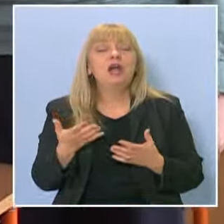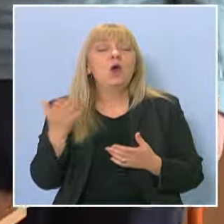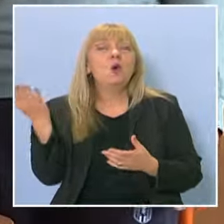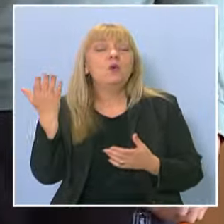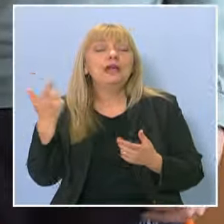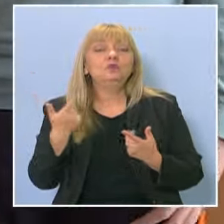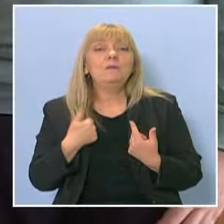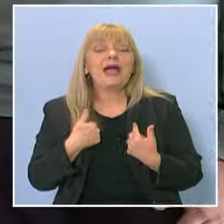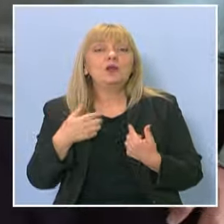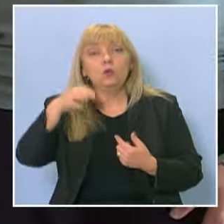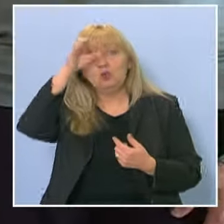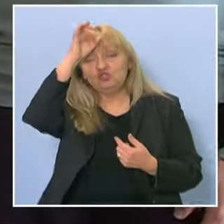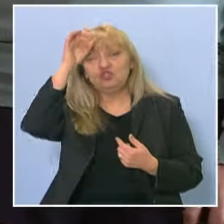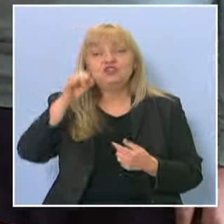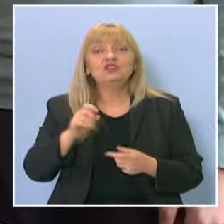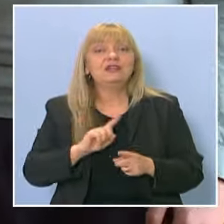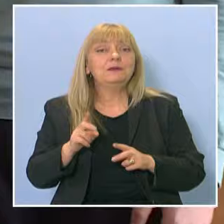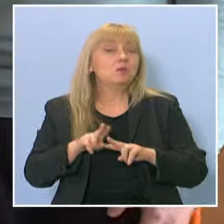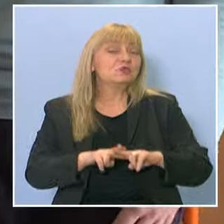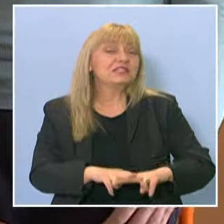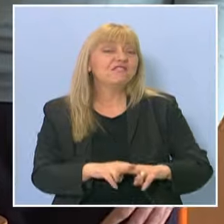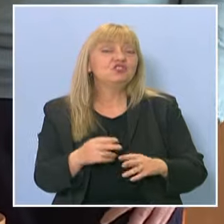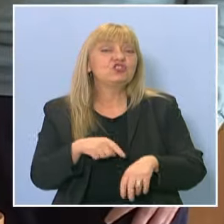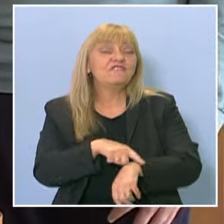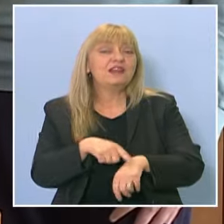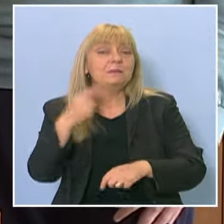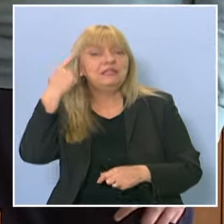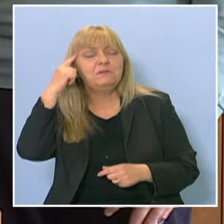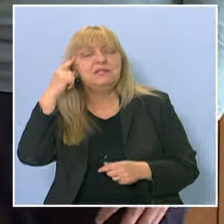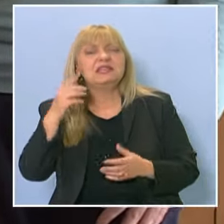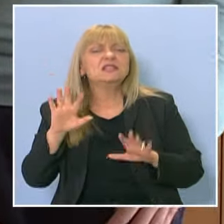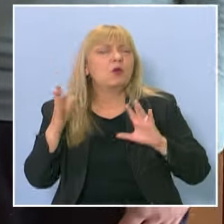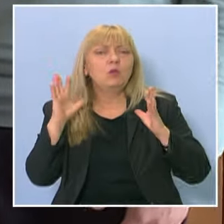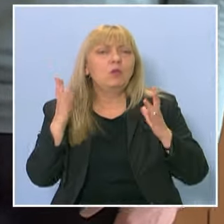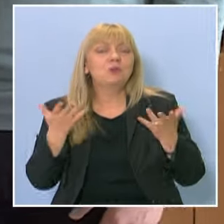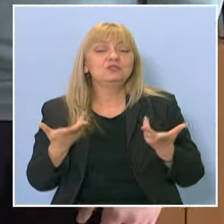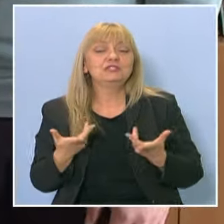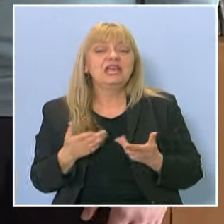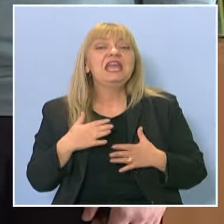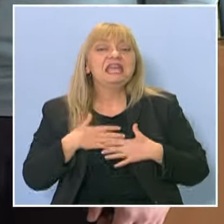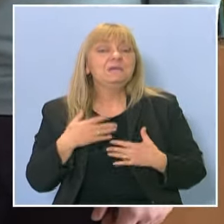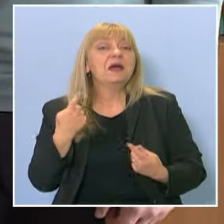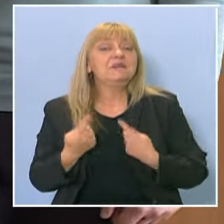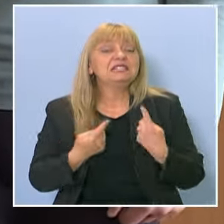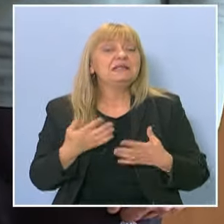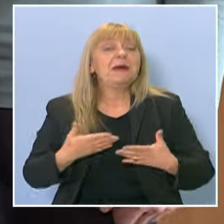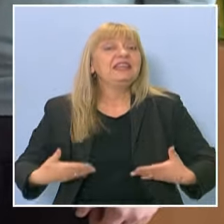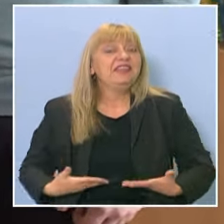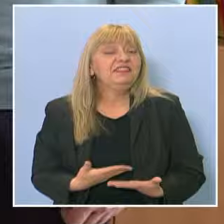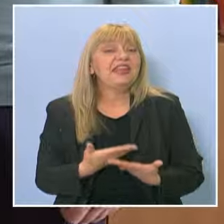да мислиме глупости, каквито и да било. Имахме безкрайно много занимания и то интересни, благодарение на